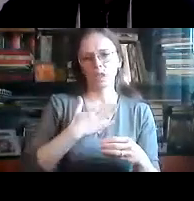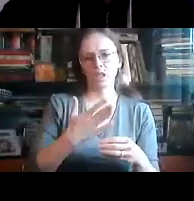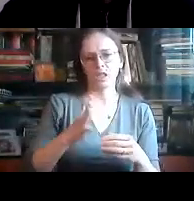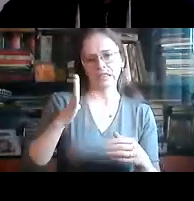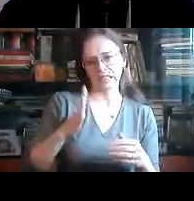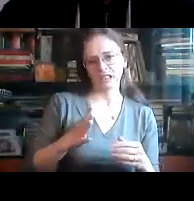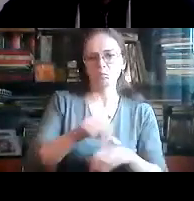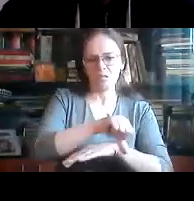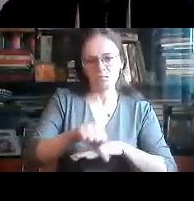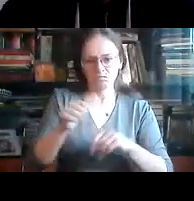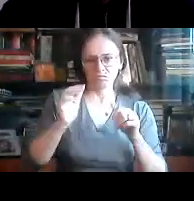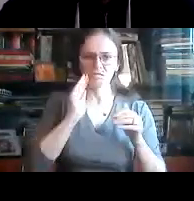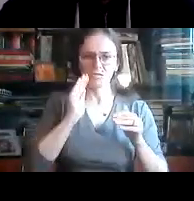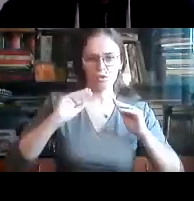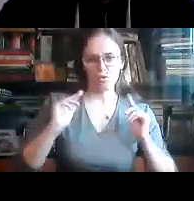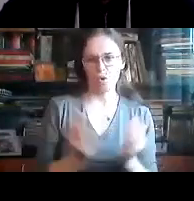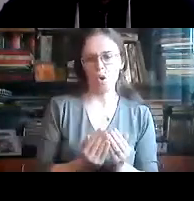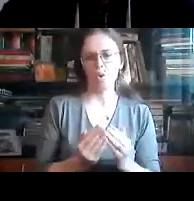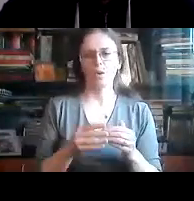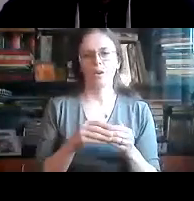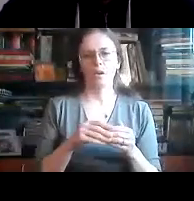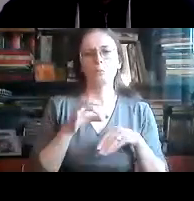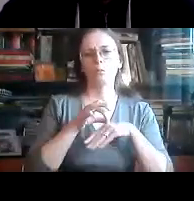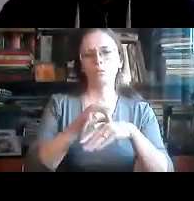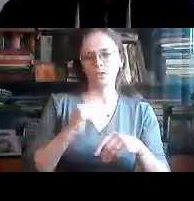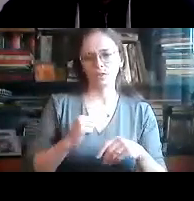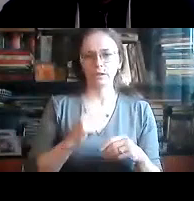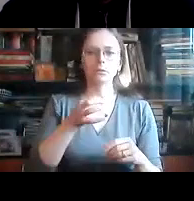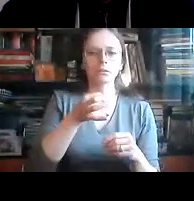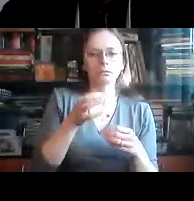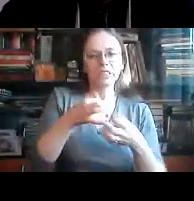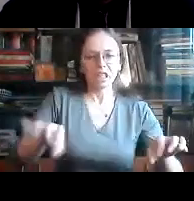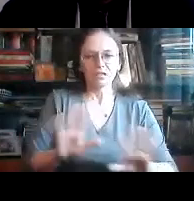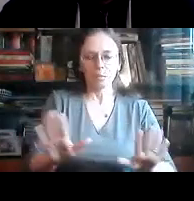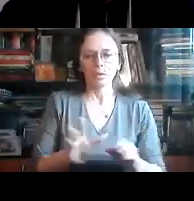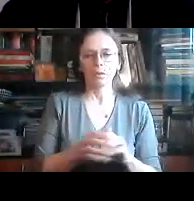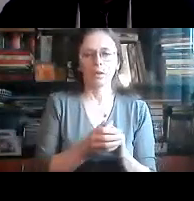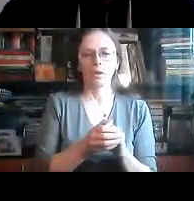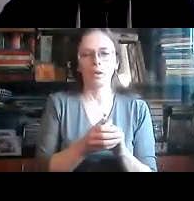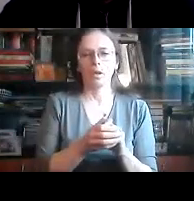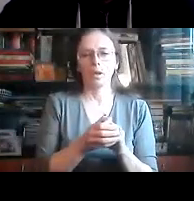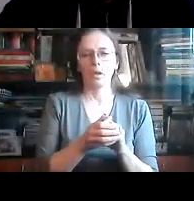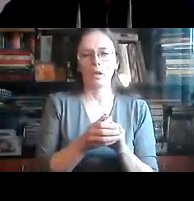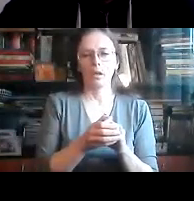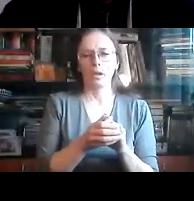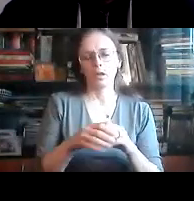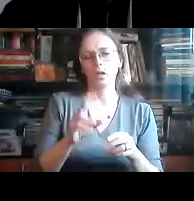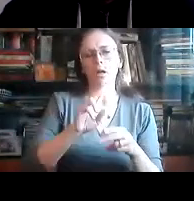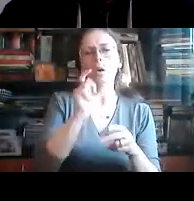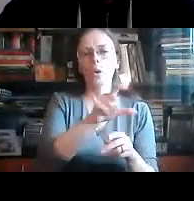сегодня, а у людей, у которых они и так есть, они находятся вдвойне в такой слабой